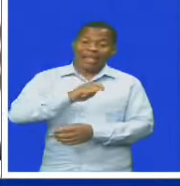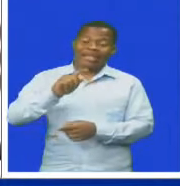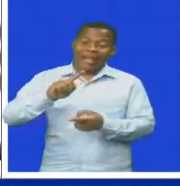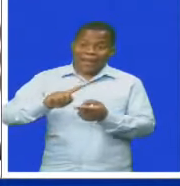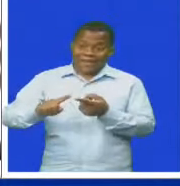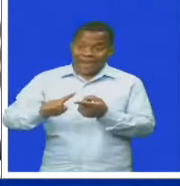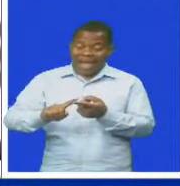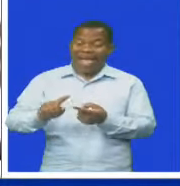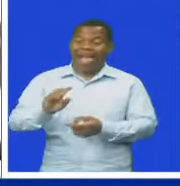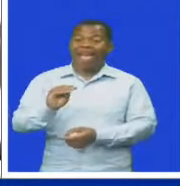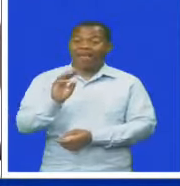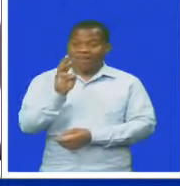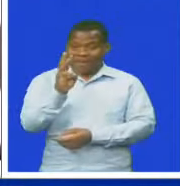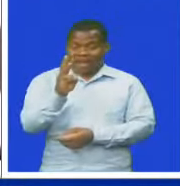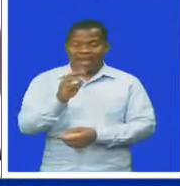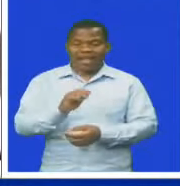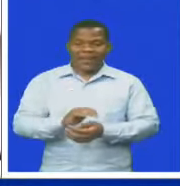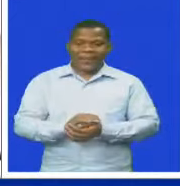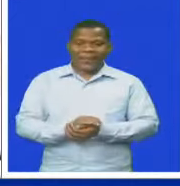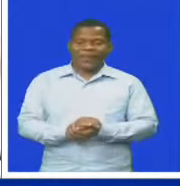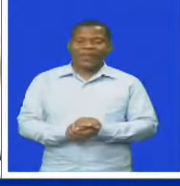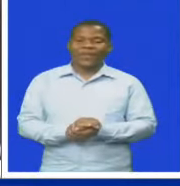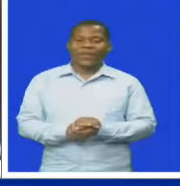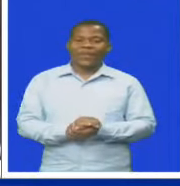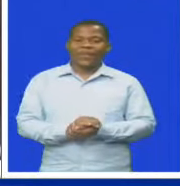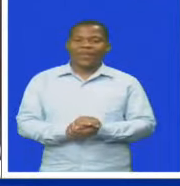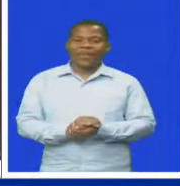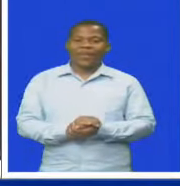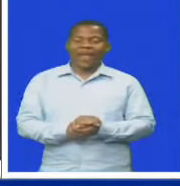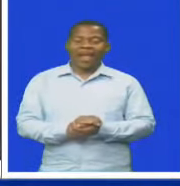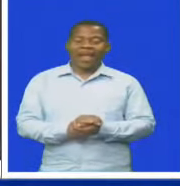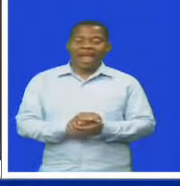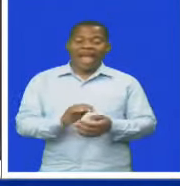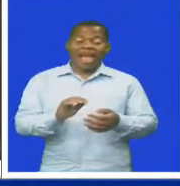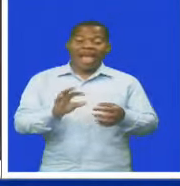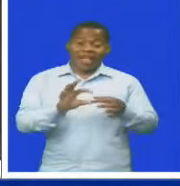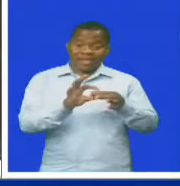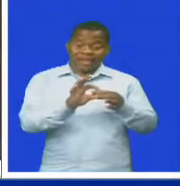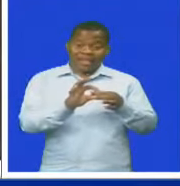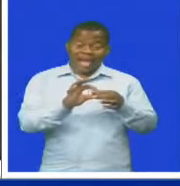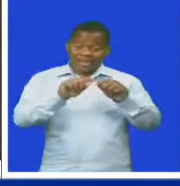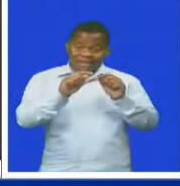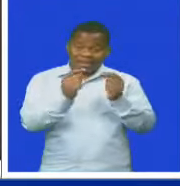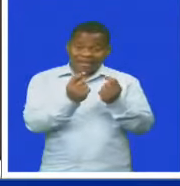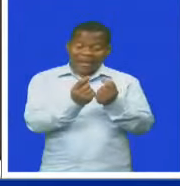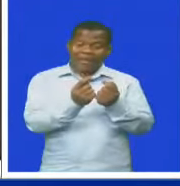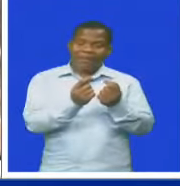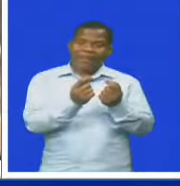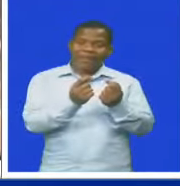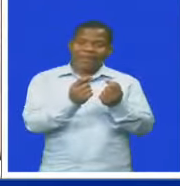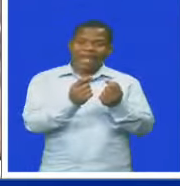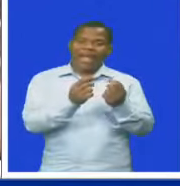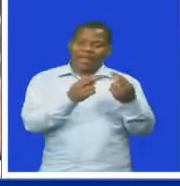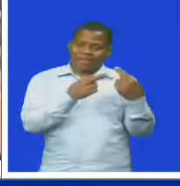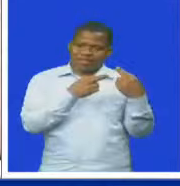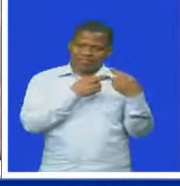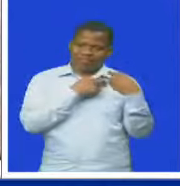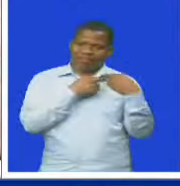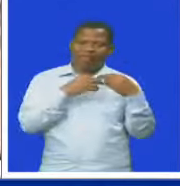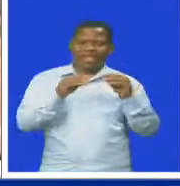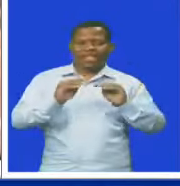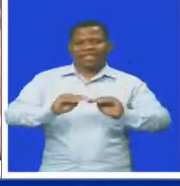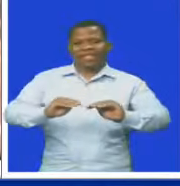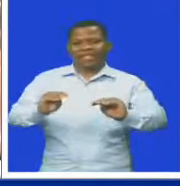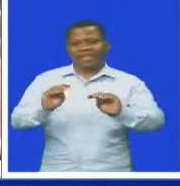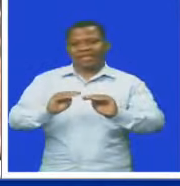I-ASA Sports Academy ibambe indzebe ye-ASA's Open yalonyaka engenelwe badlali labahlukahlukene bakuleli yaphinde yangenelwa nebadlali